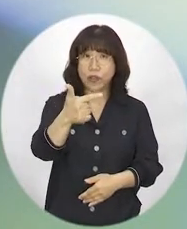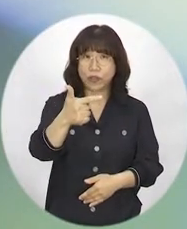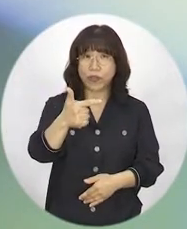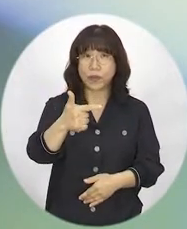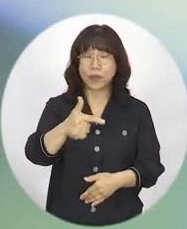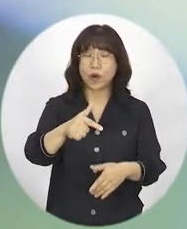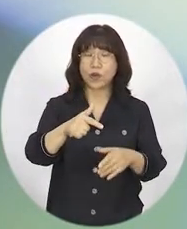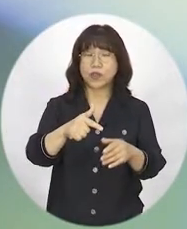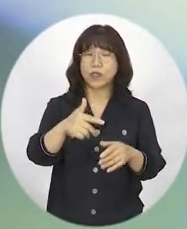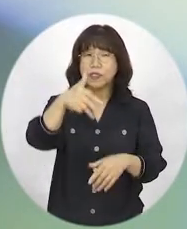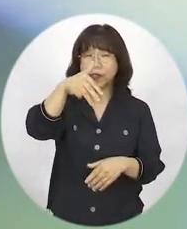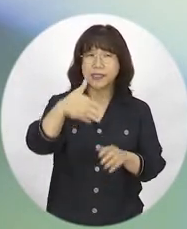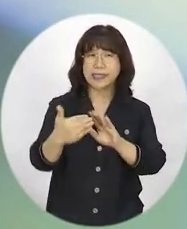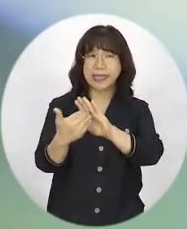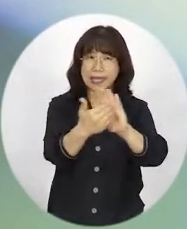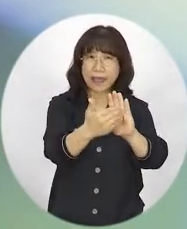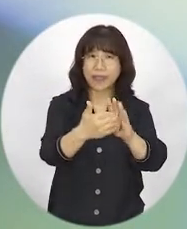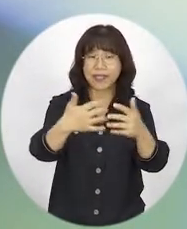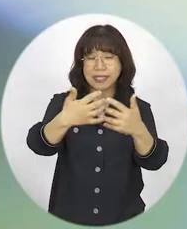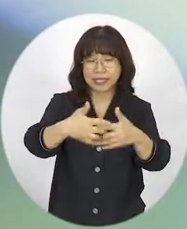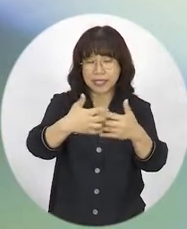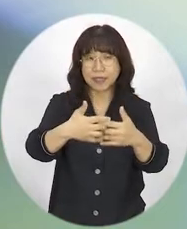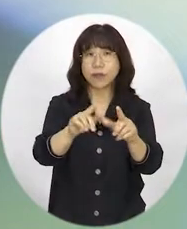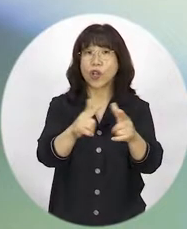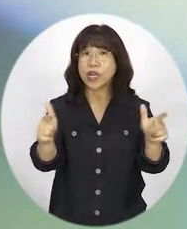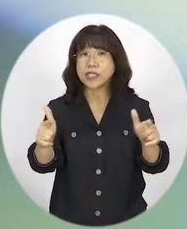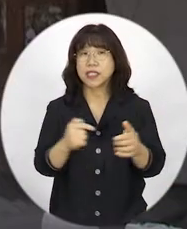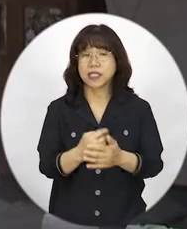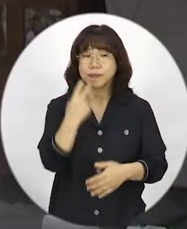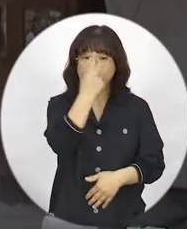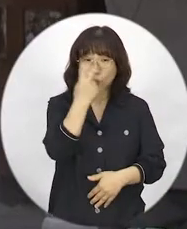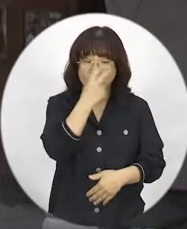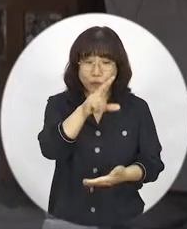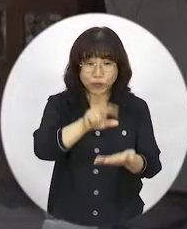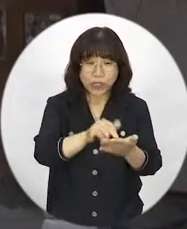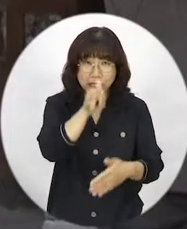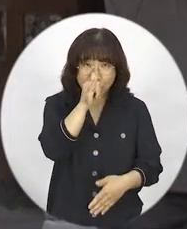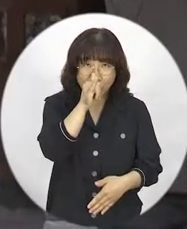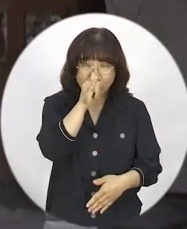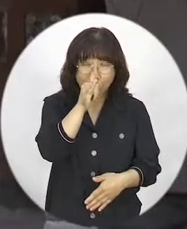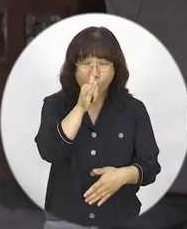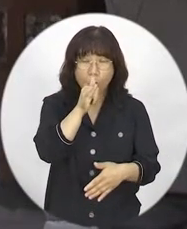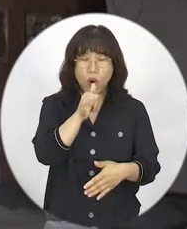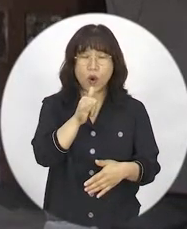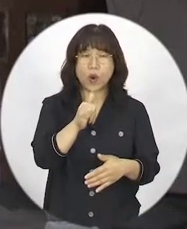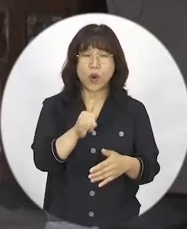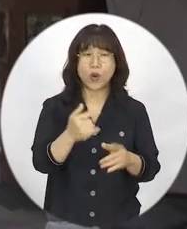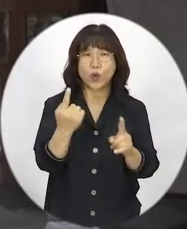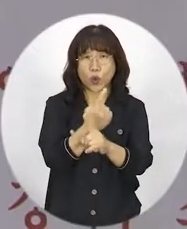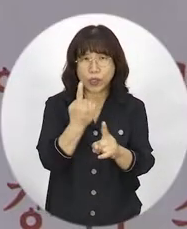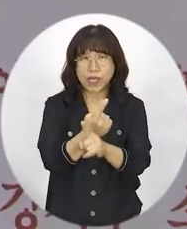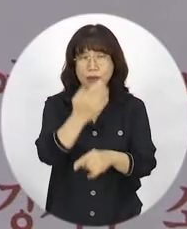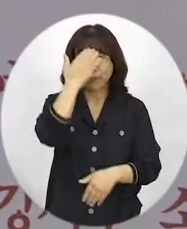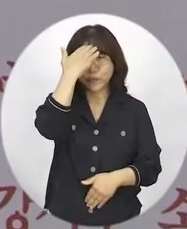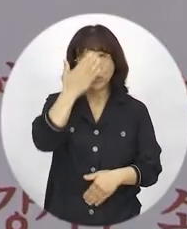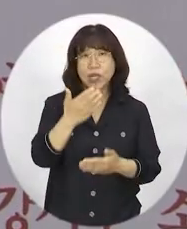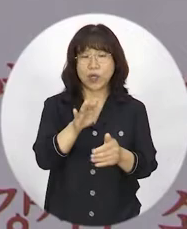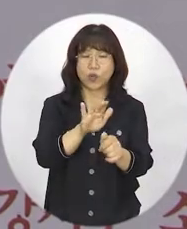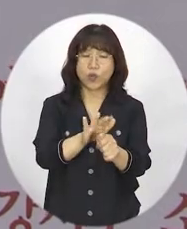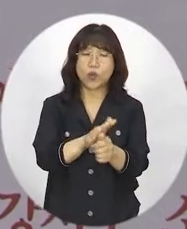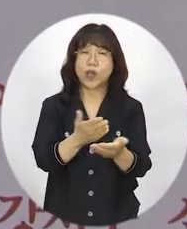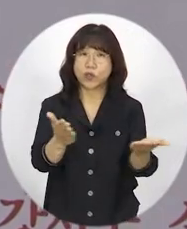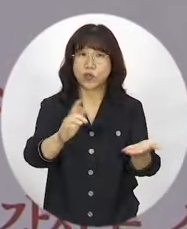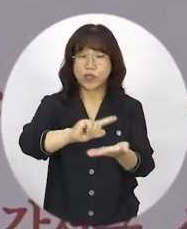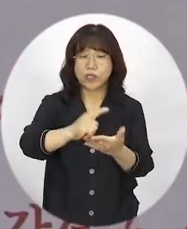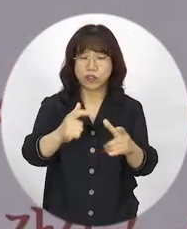측정, 누전 차단기 설치 및 정상 작동 여부 등으로 점검 후 문제가 발견되면 정비 및 부품 교체도 무상